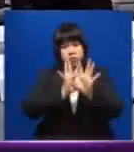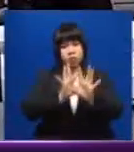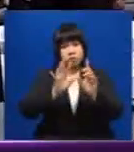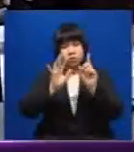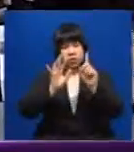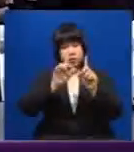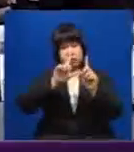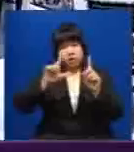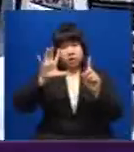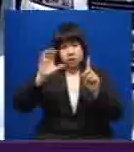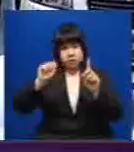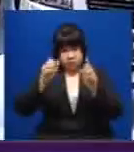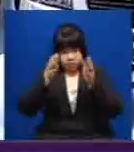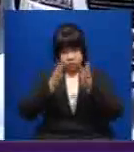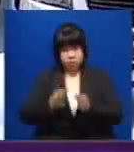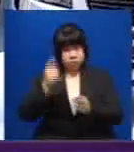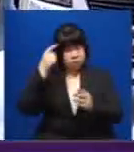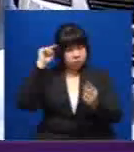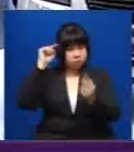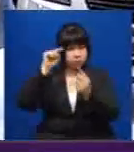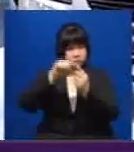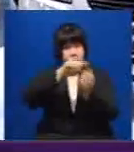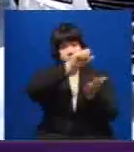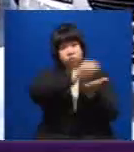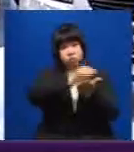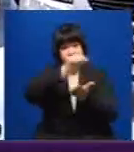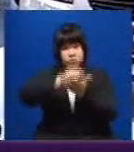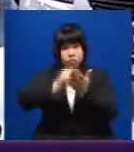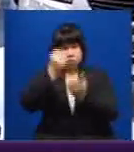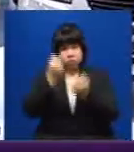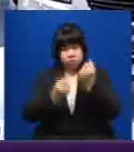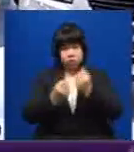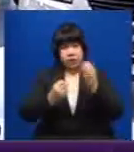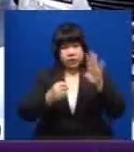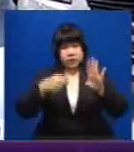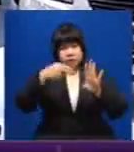ล้านคนและตั้งเป้าหมายยอดจองรถภายในงานอยู่ที่ 40,000 ถึง 50,000 คัน